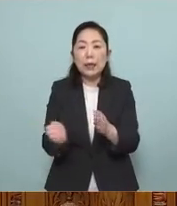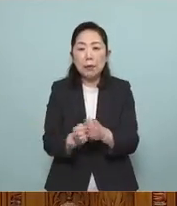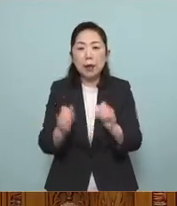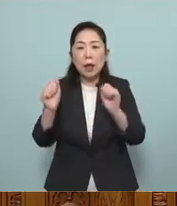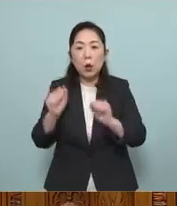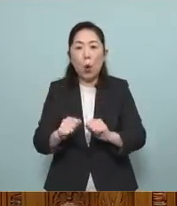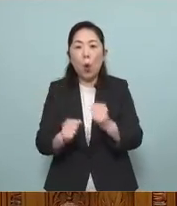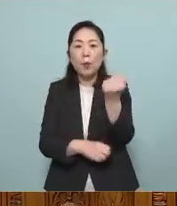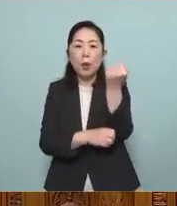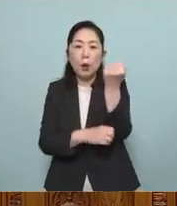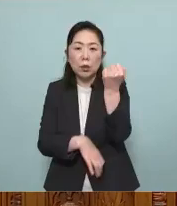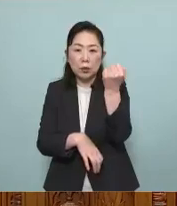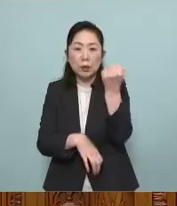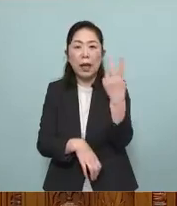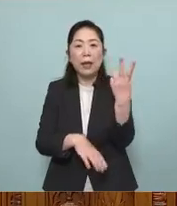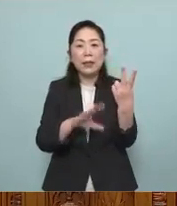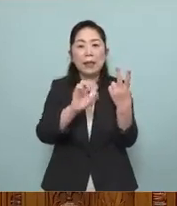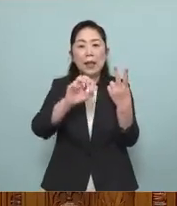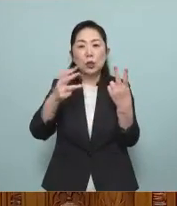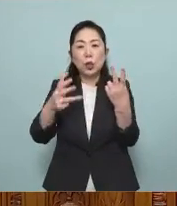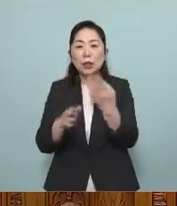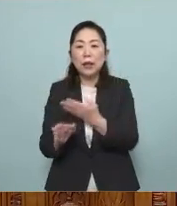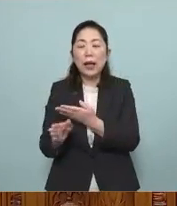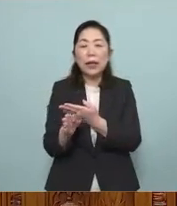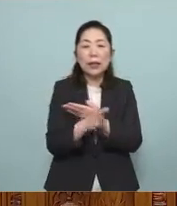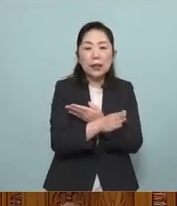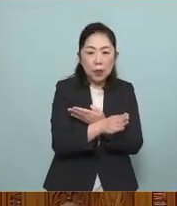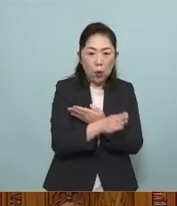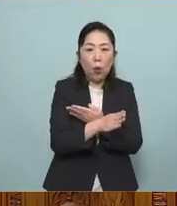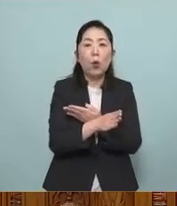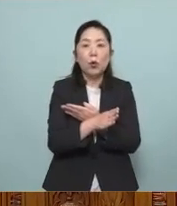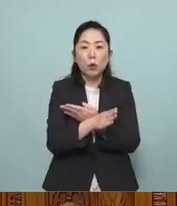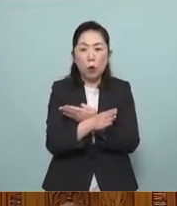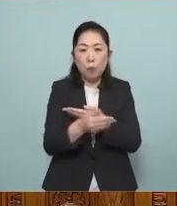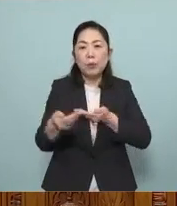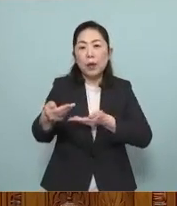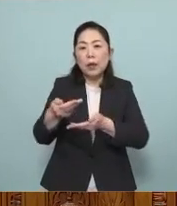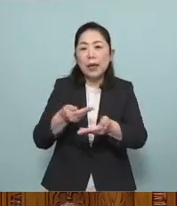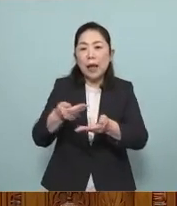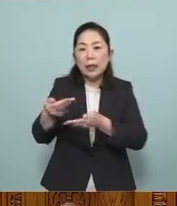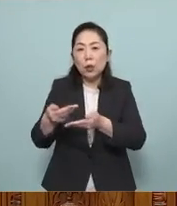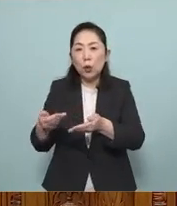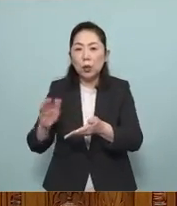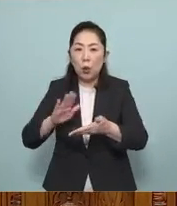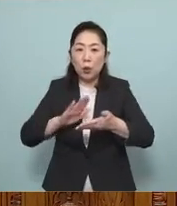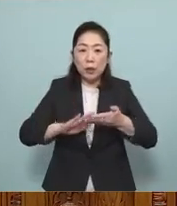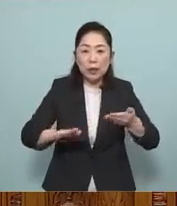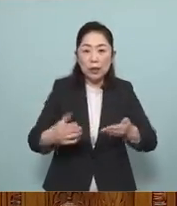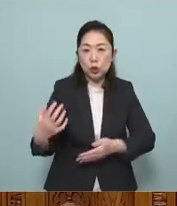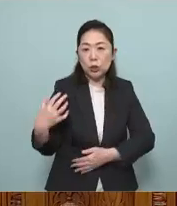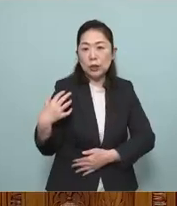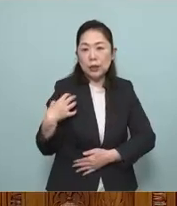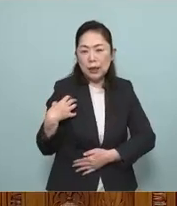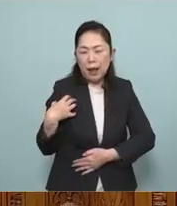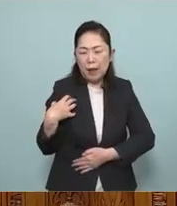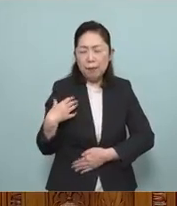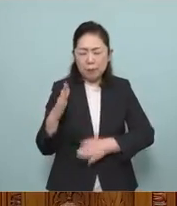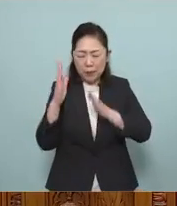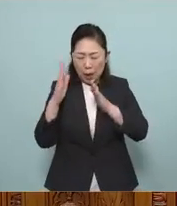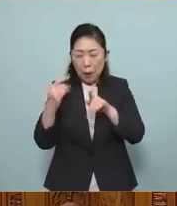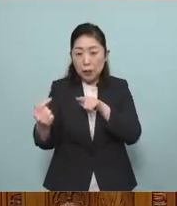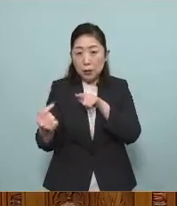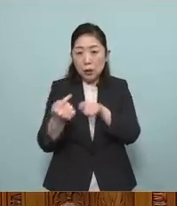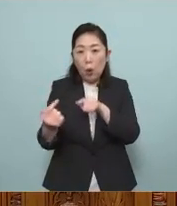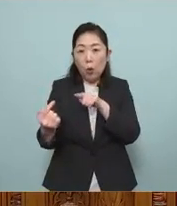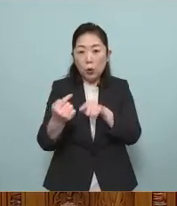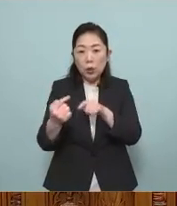まえ、2018年以降の首脳間でのやり取りを引き継いで、粘り強く交渉を進めながら、